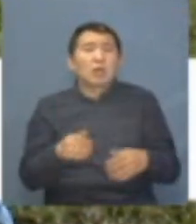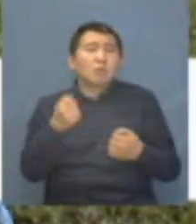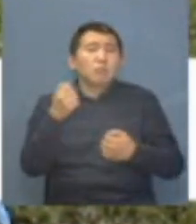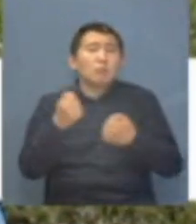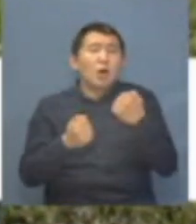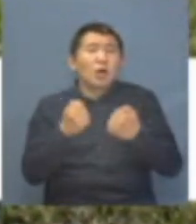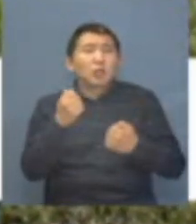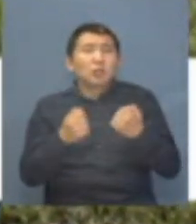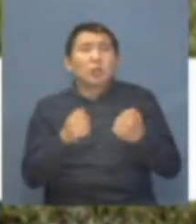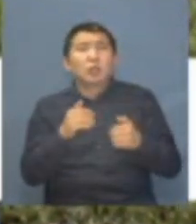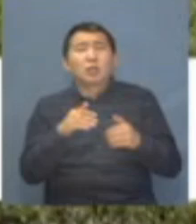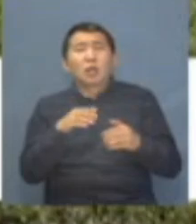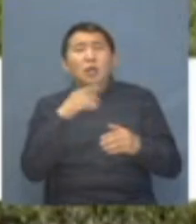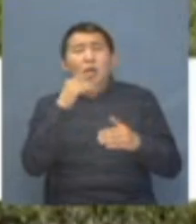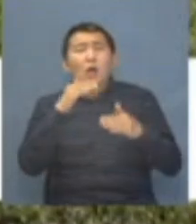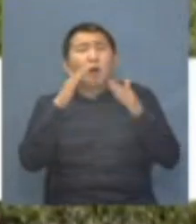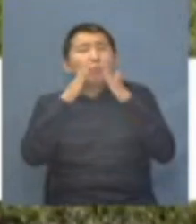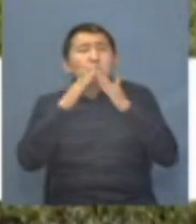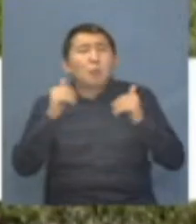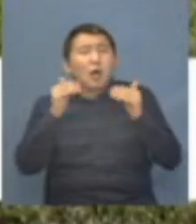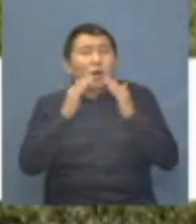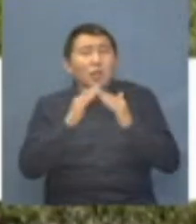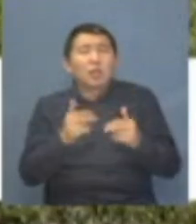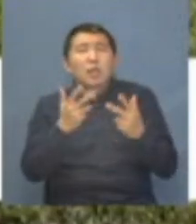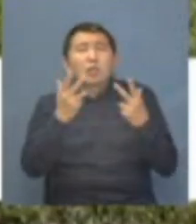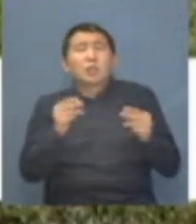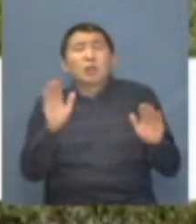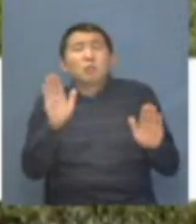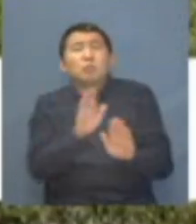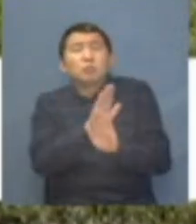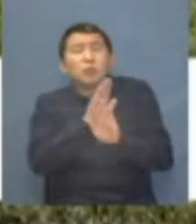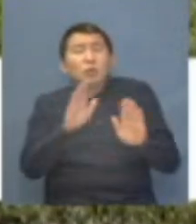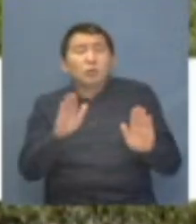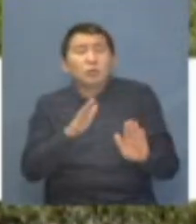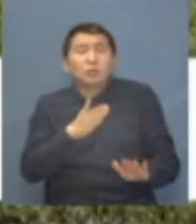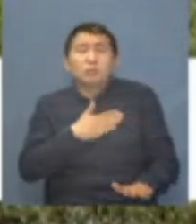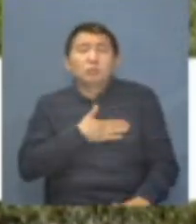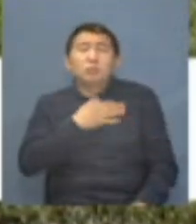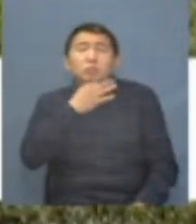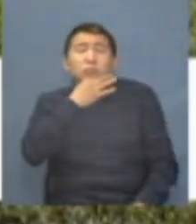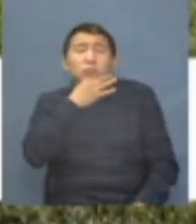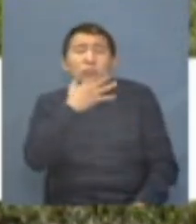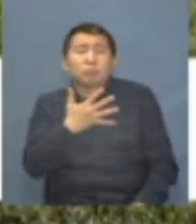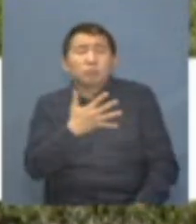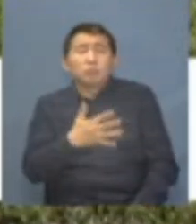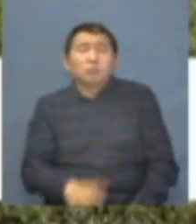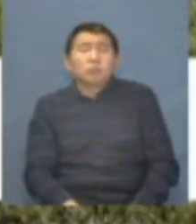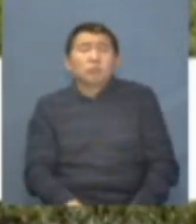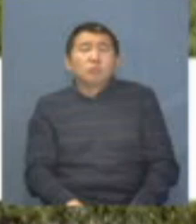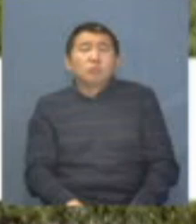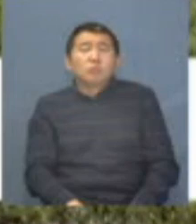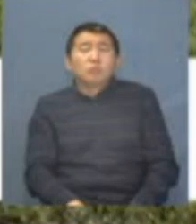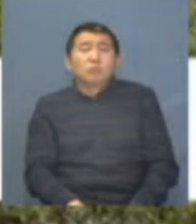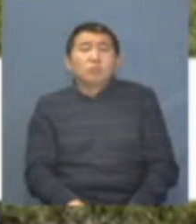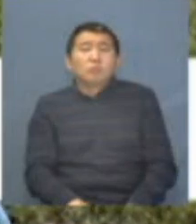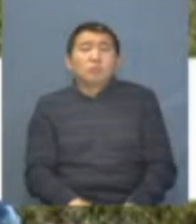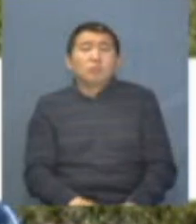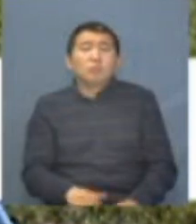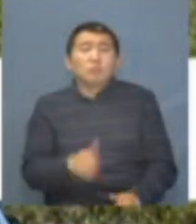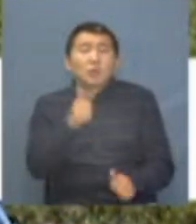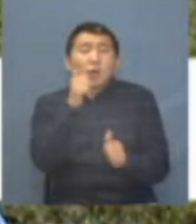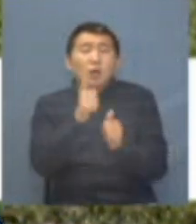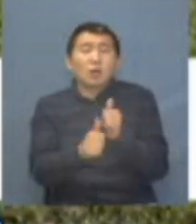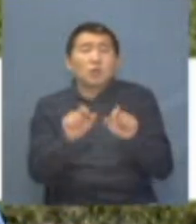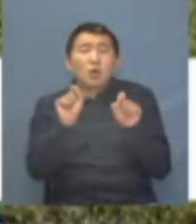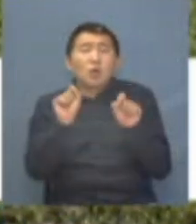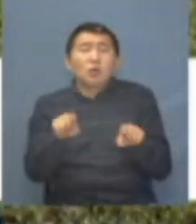там поют, и вот душа прям запела, вот хотелось плясать, прыгать. Ну, с тех пор каждый «Золотой